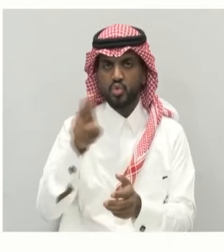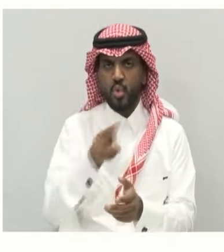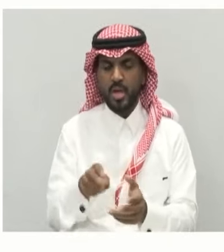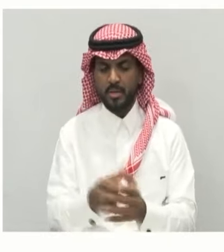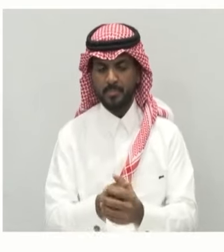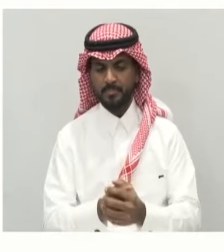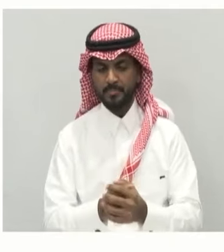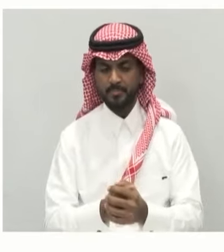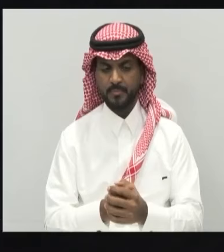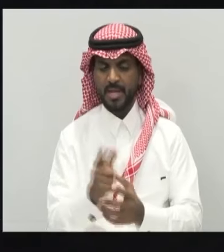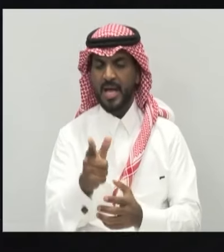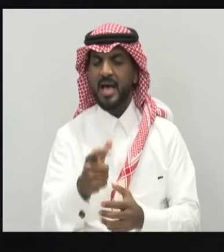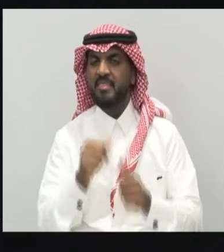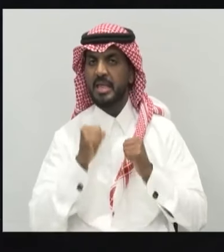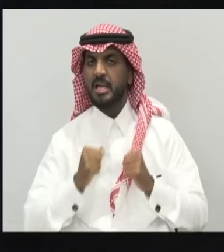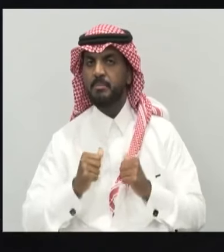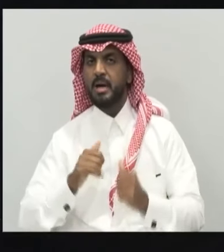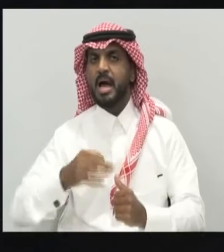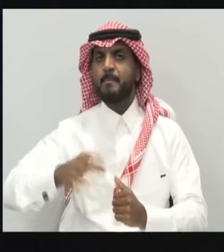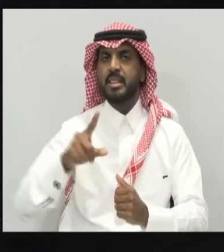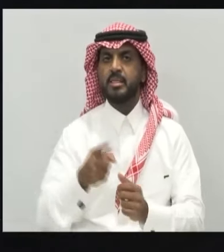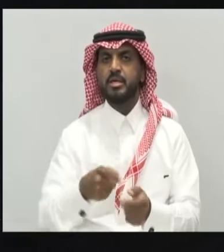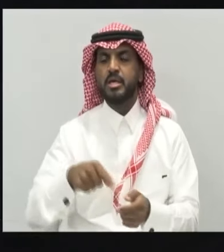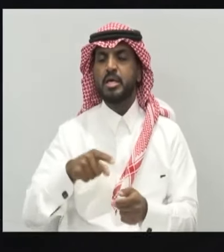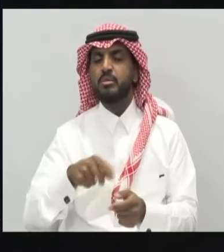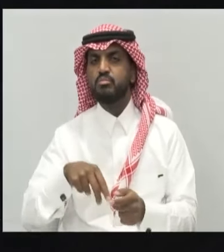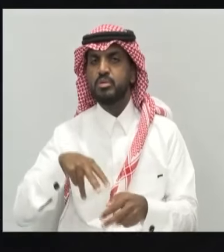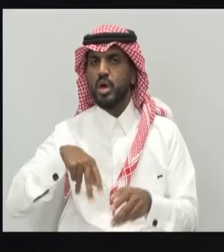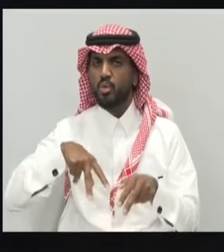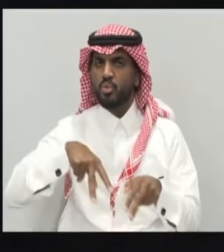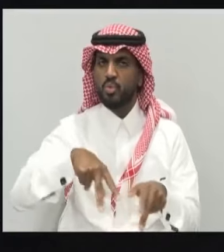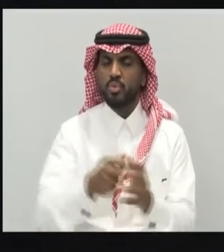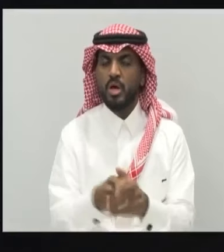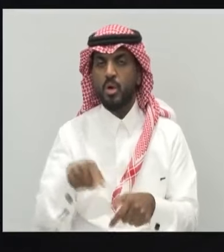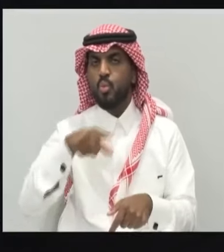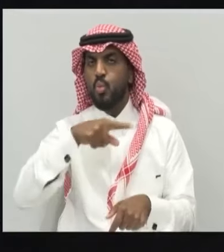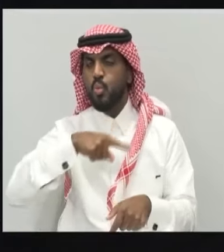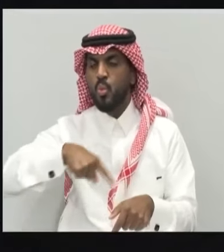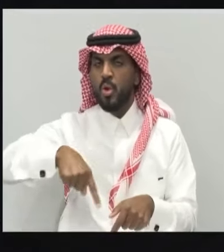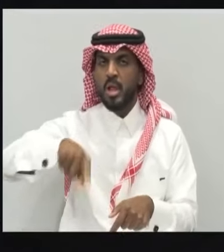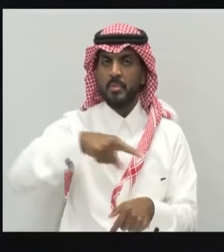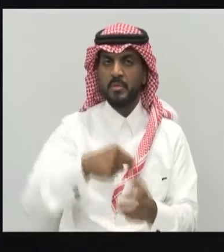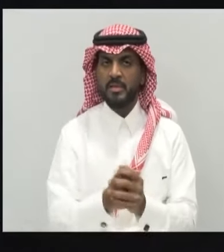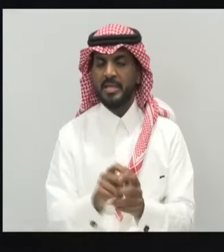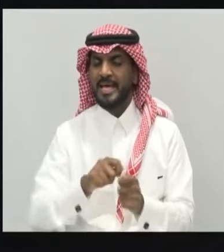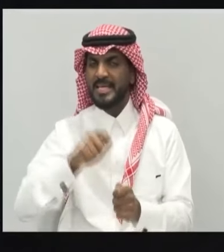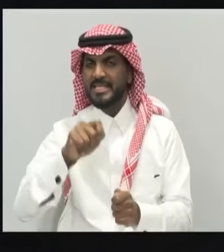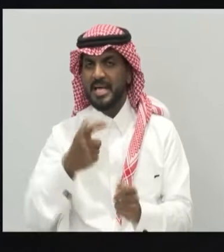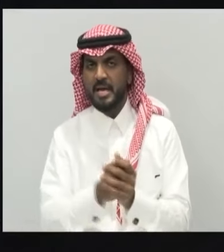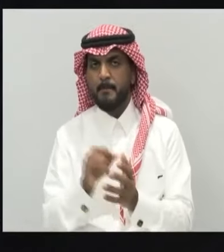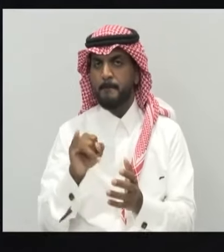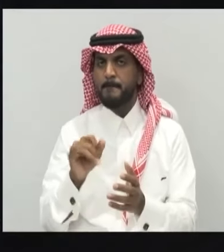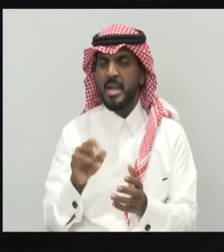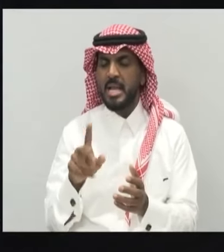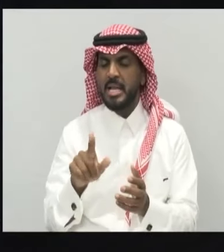هذا الطالب احمد يركض حول مضمار يقول هل اقيس هذه المسافه بالمليمترات